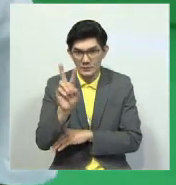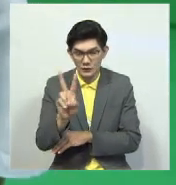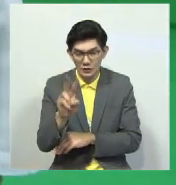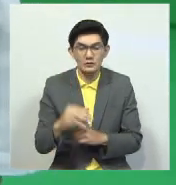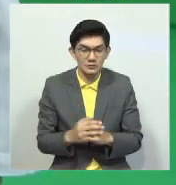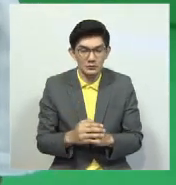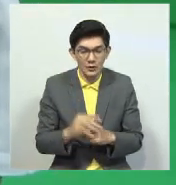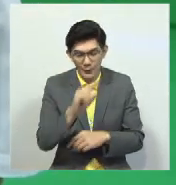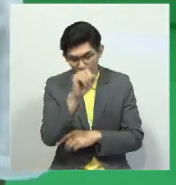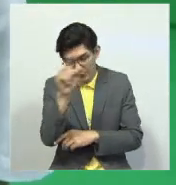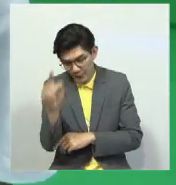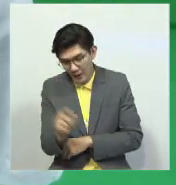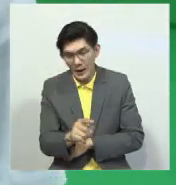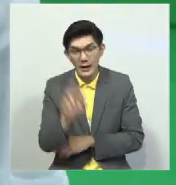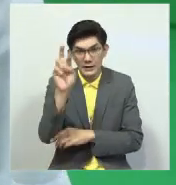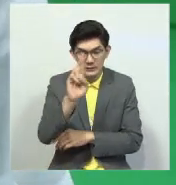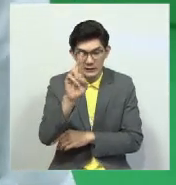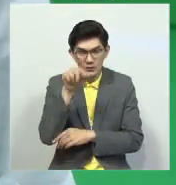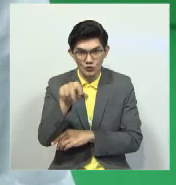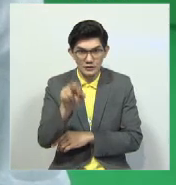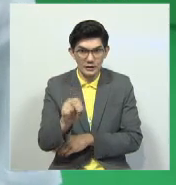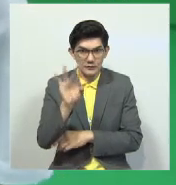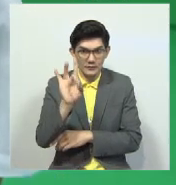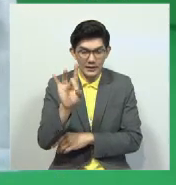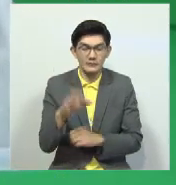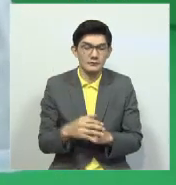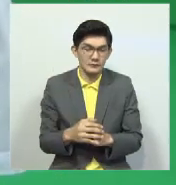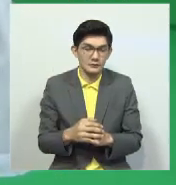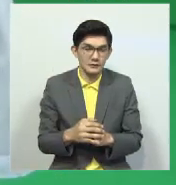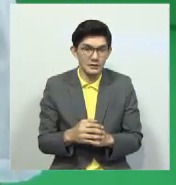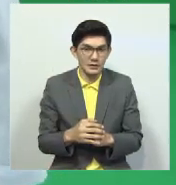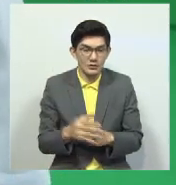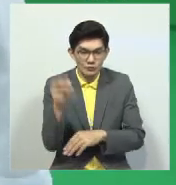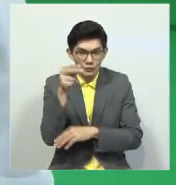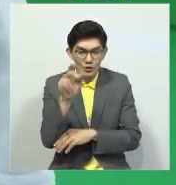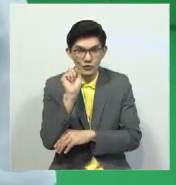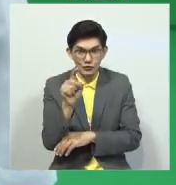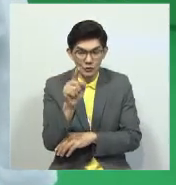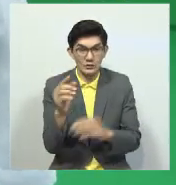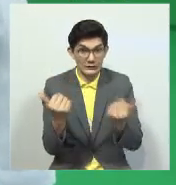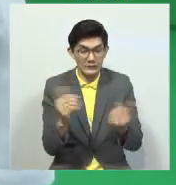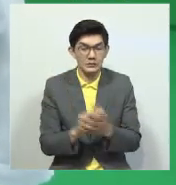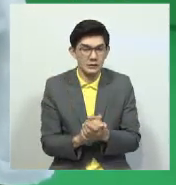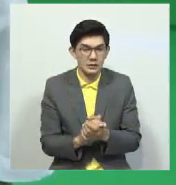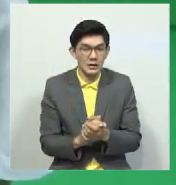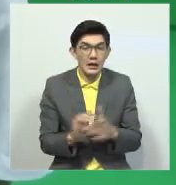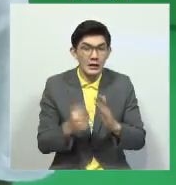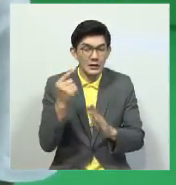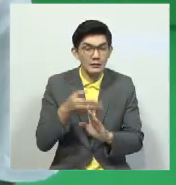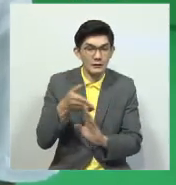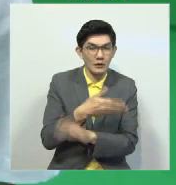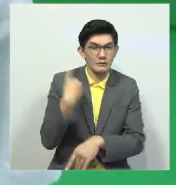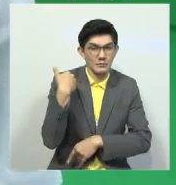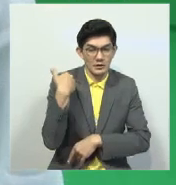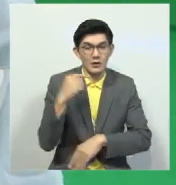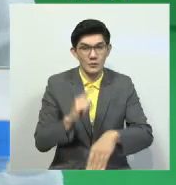11:52 น.จนกระทั่งถึงเวลา 12:38 น.แต่ว่าการถ่ายทอดสดของเราเนี่ยคงจะเริ่มก่อนเวลาก็คงจะ